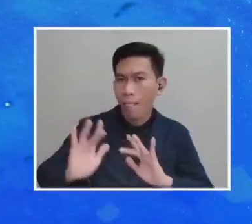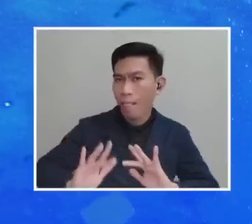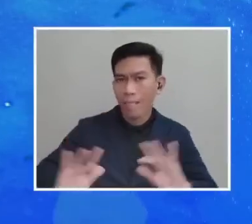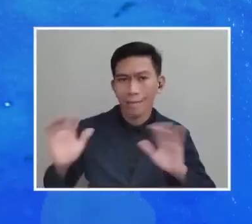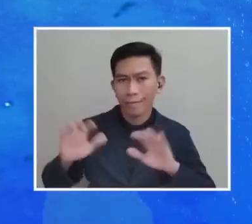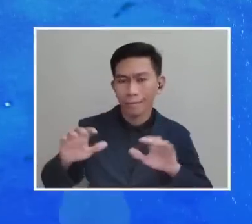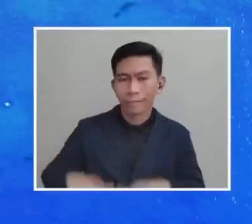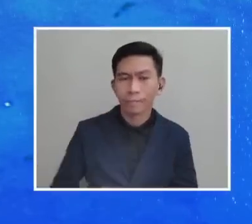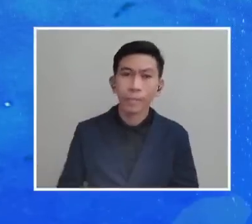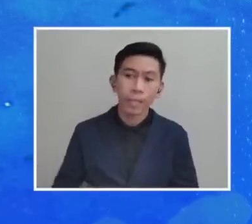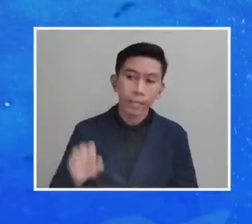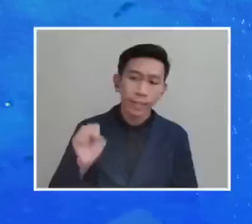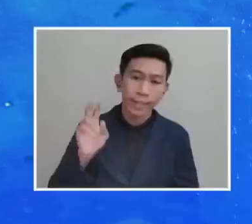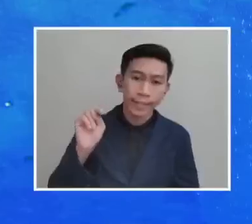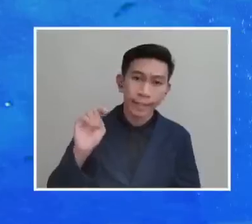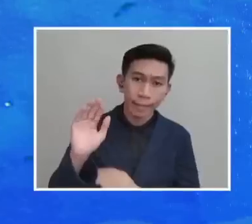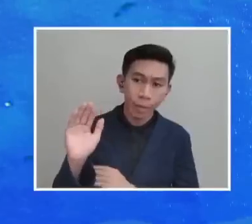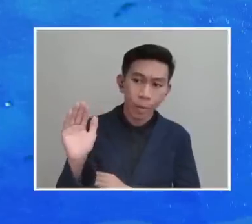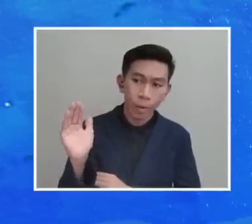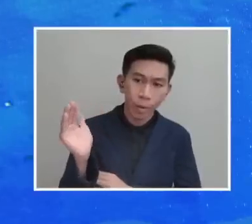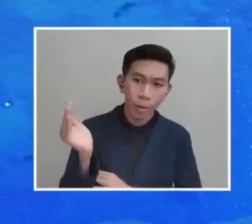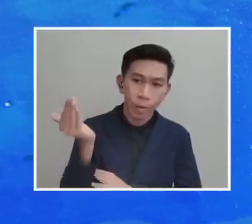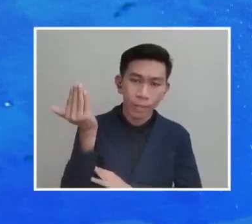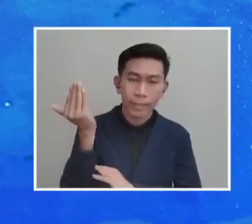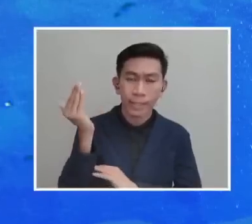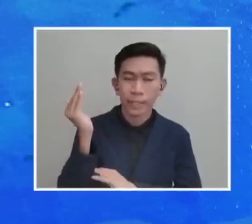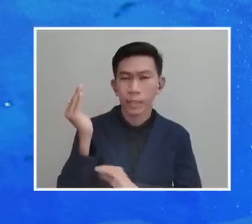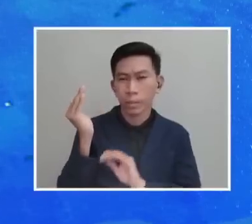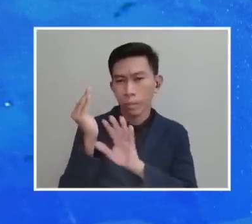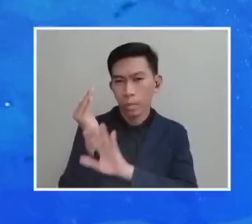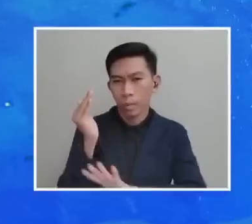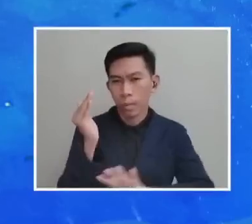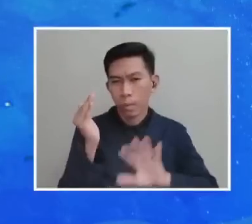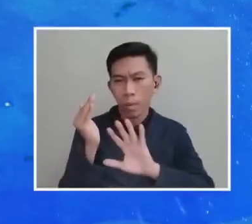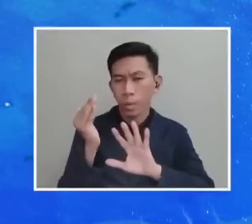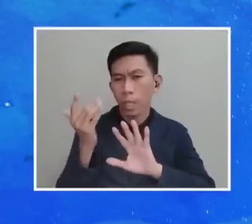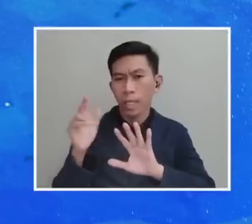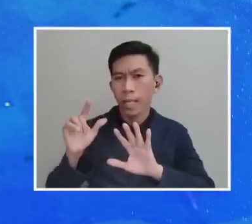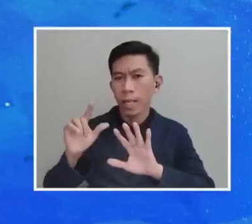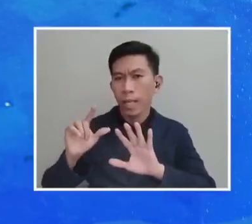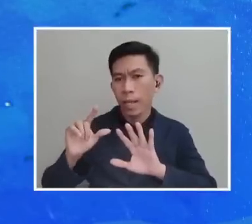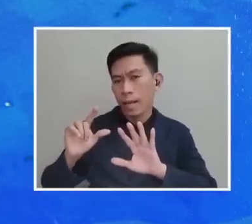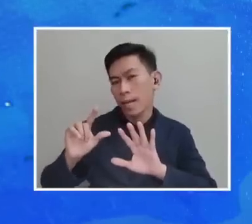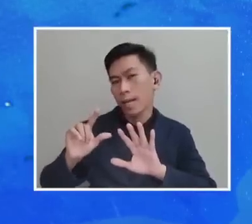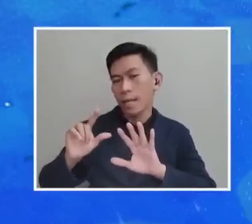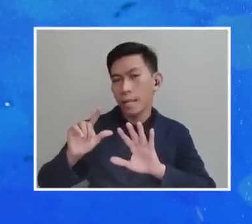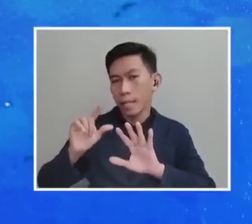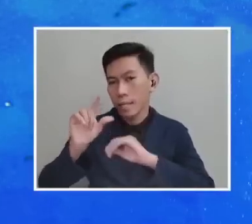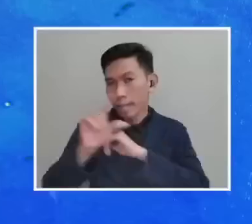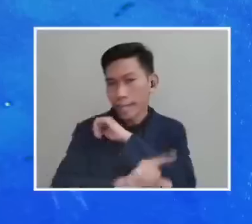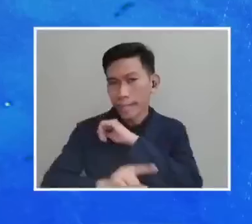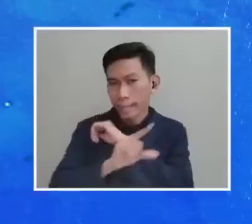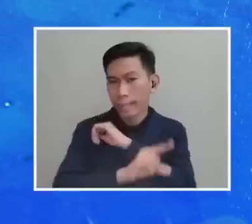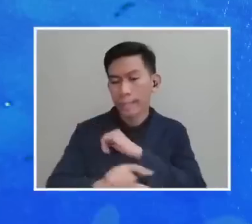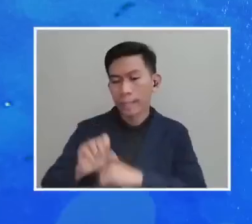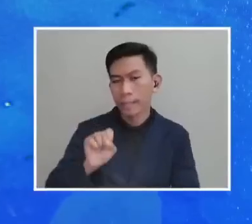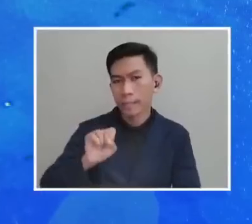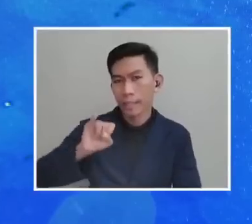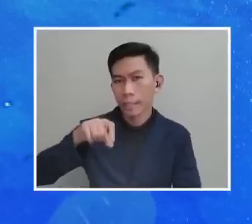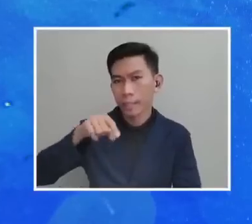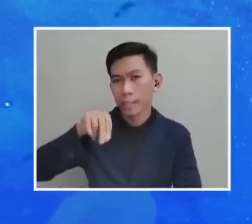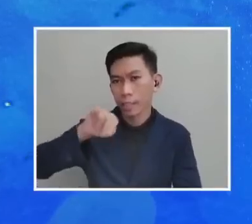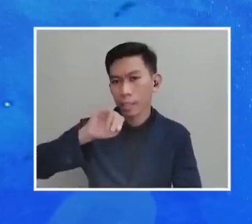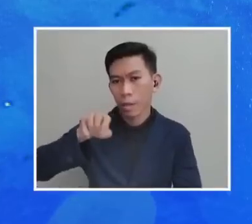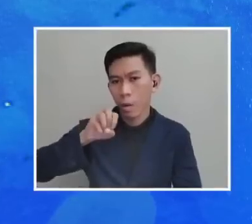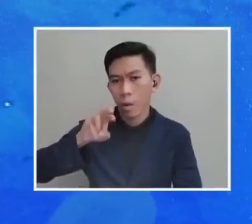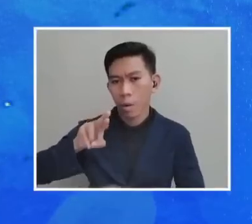Linggo naman ng umaga sa may bahagi po ng Southern Leyte at Siquijor may mga pag-ulan. Pagsapit ng tanghali, malaking bahagi ng Visayas